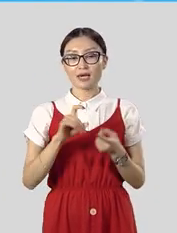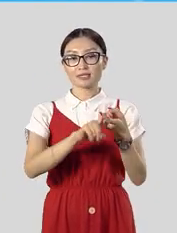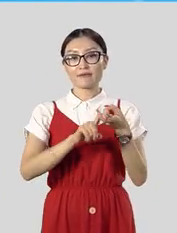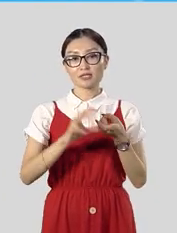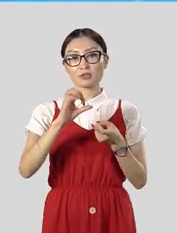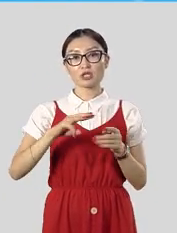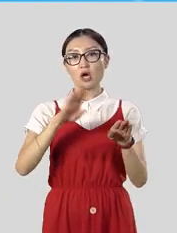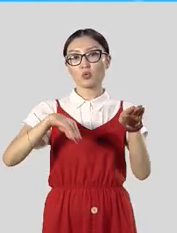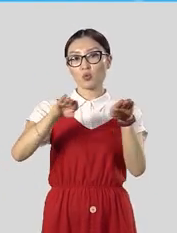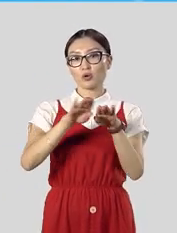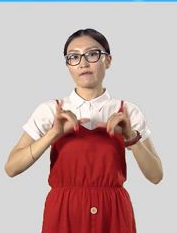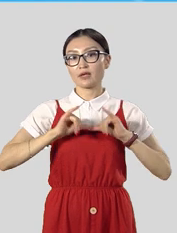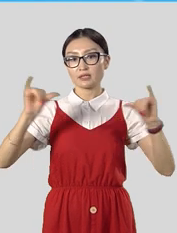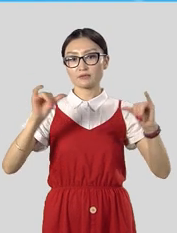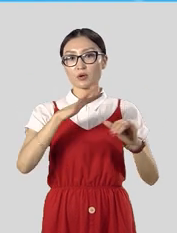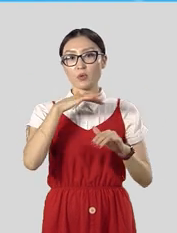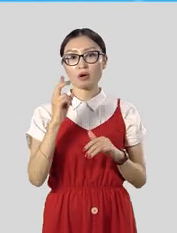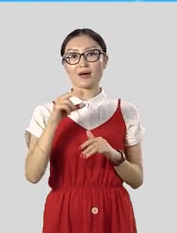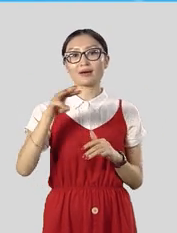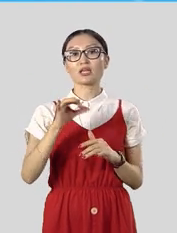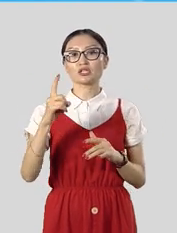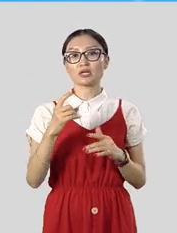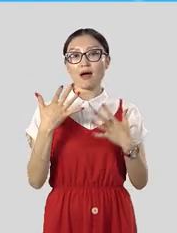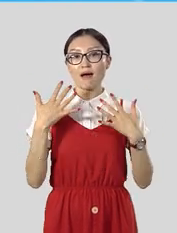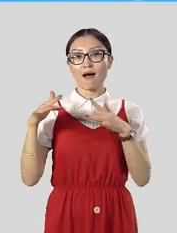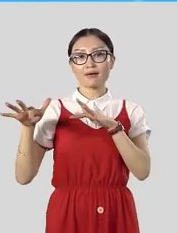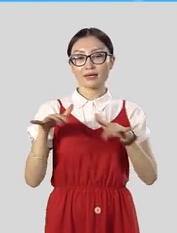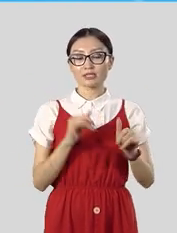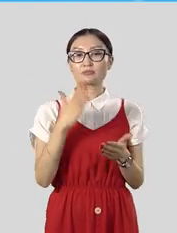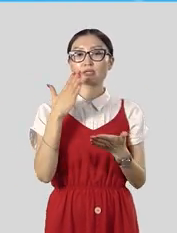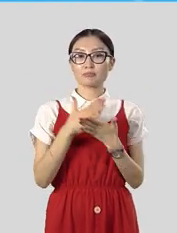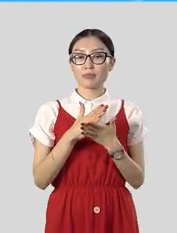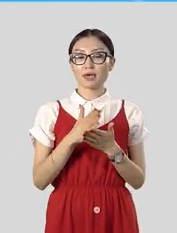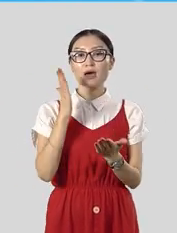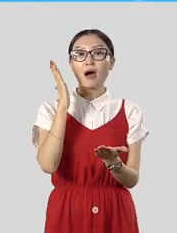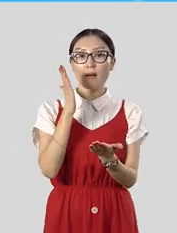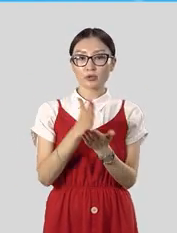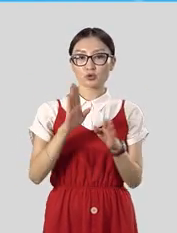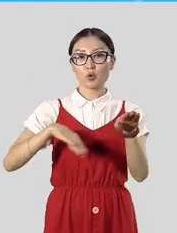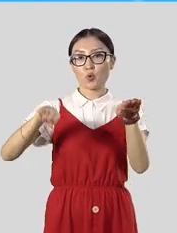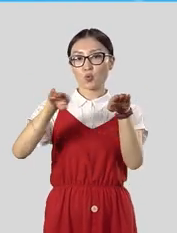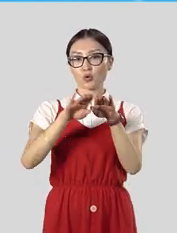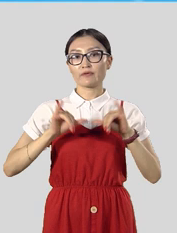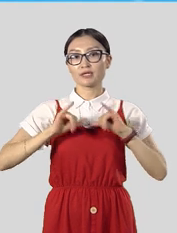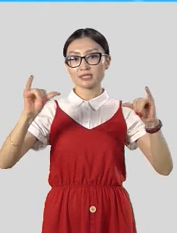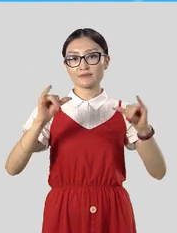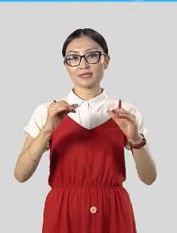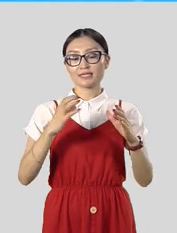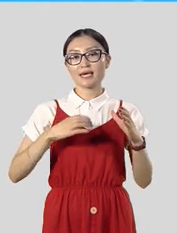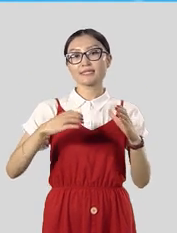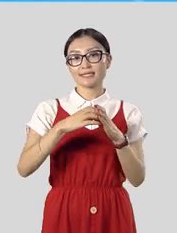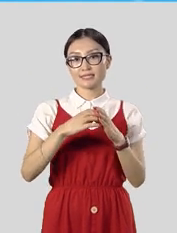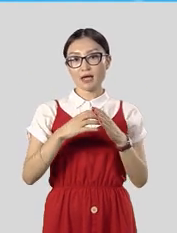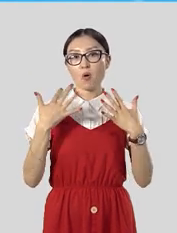от уровня развития многоклеточные организмы имеют определенный уровень развития систем